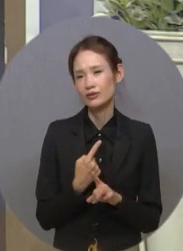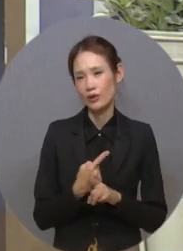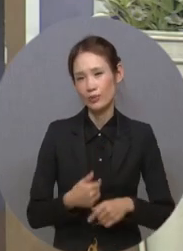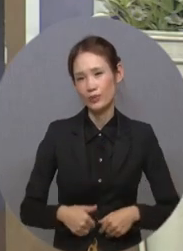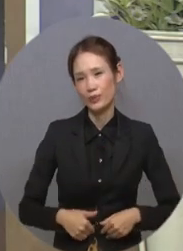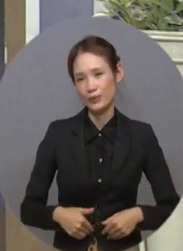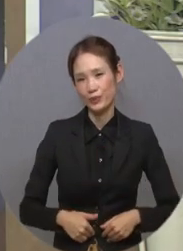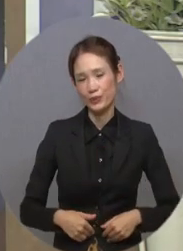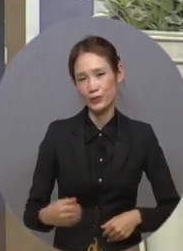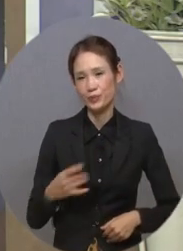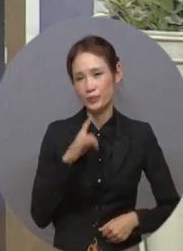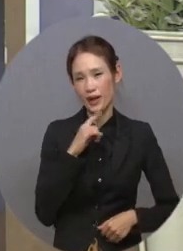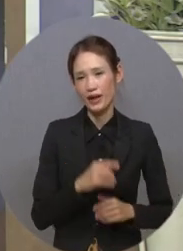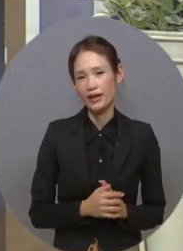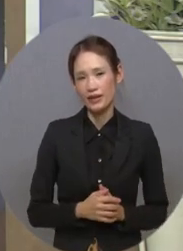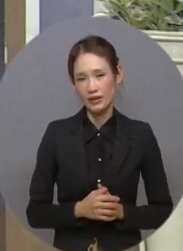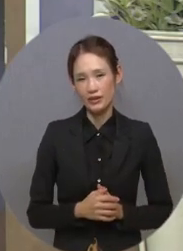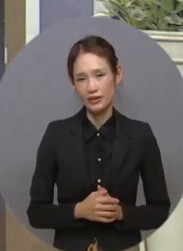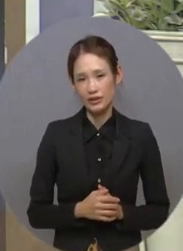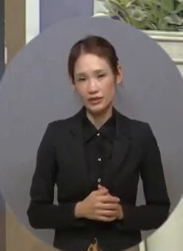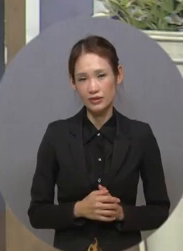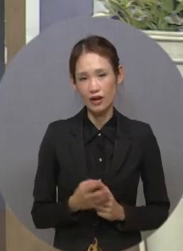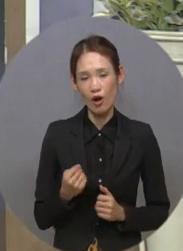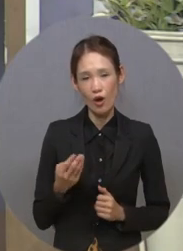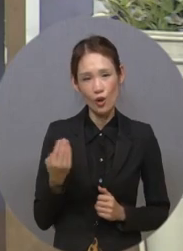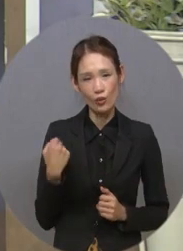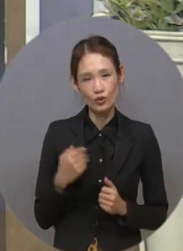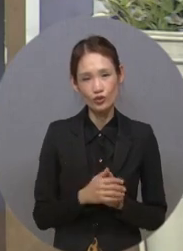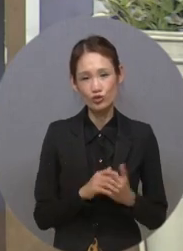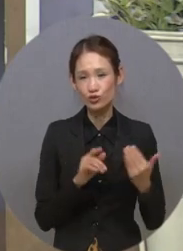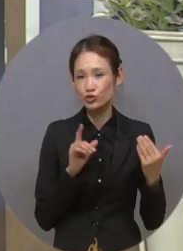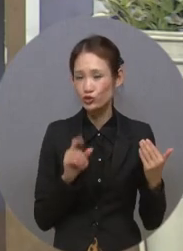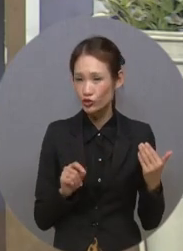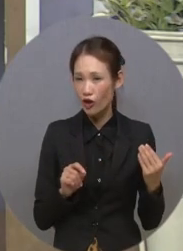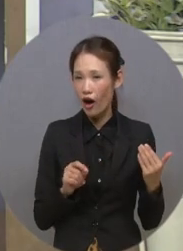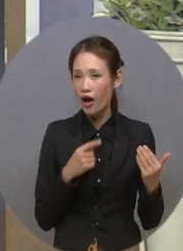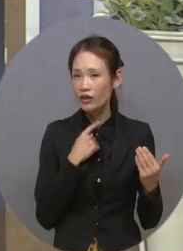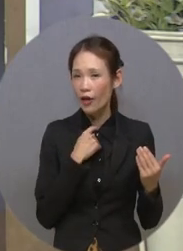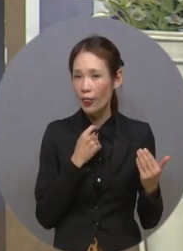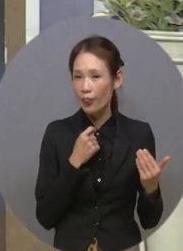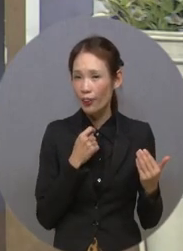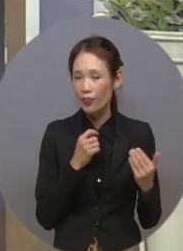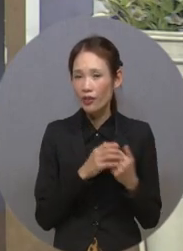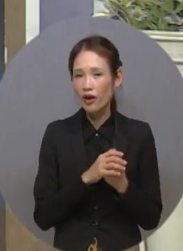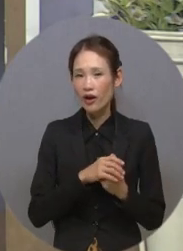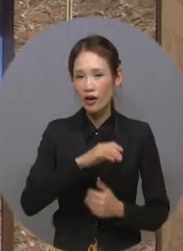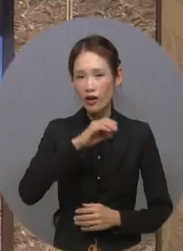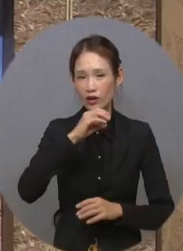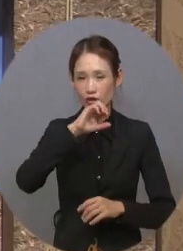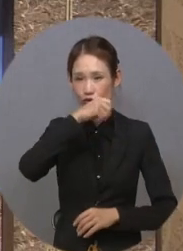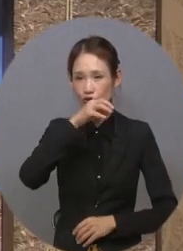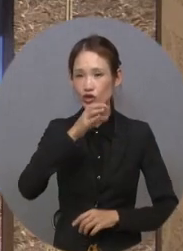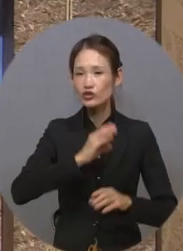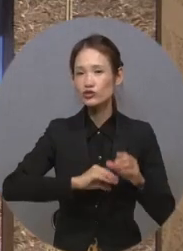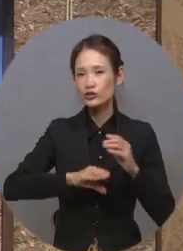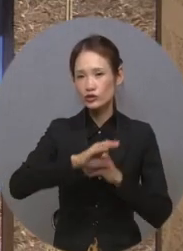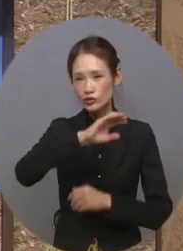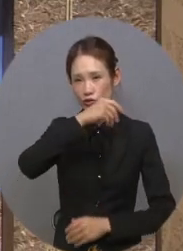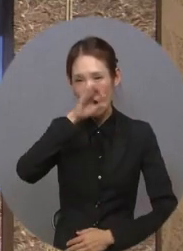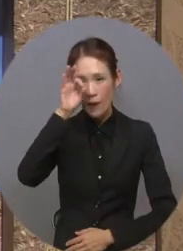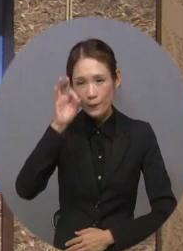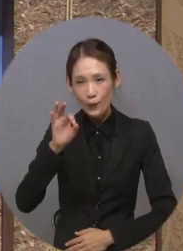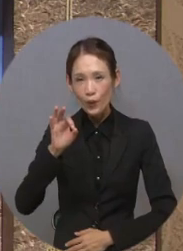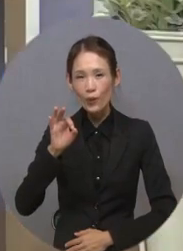말씀해 주셨던 것 같은데요. 네. 그리고 또 얼마 전에 이 9월 달에 네. 있었던 이 추경 예산안을 보니까 네.